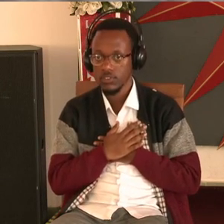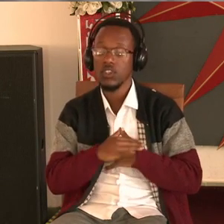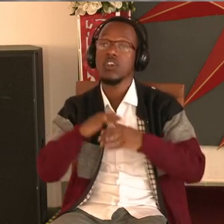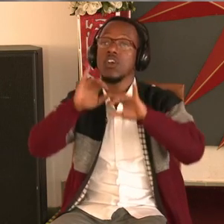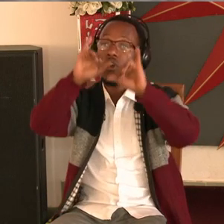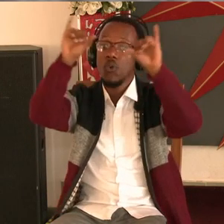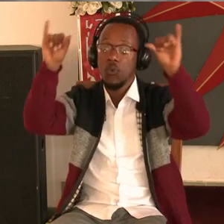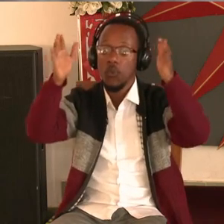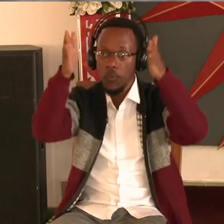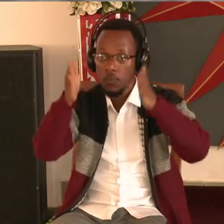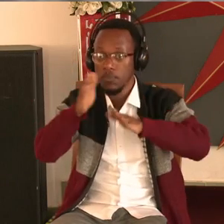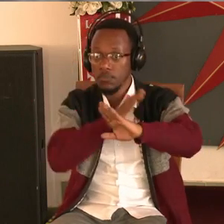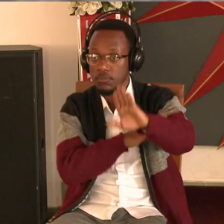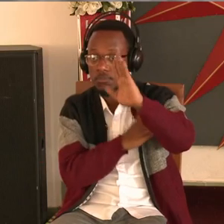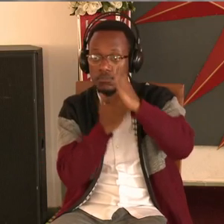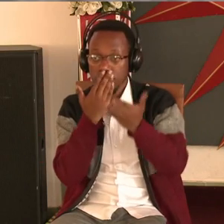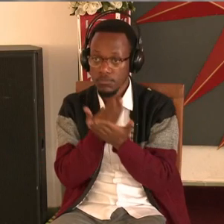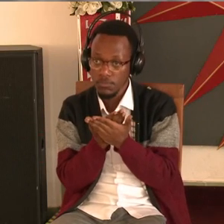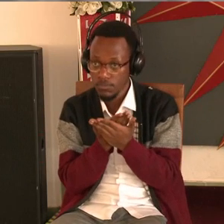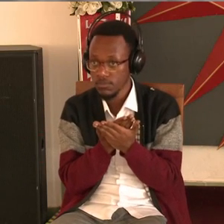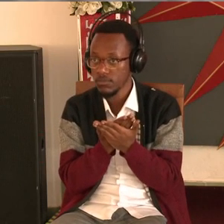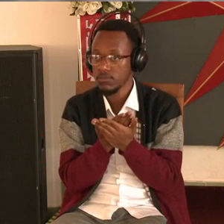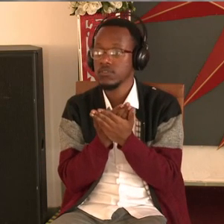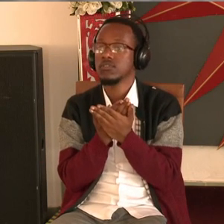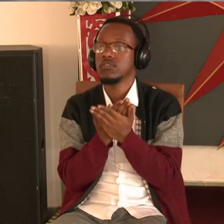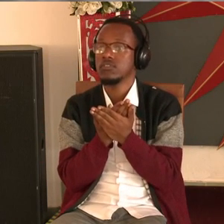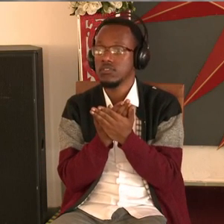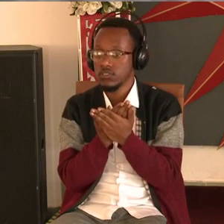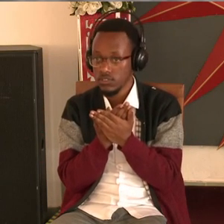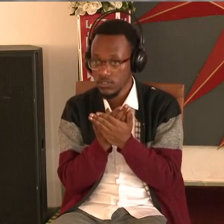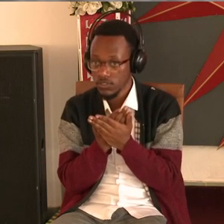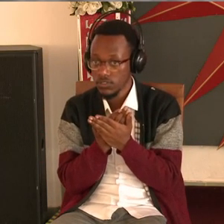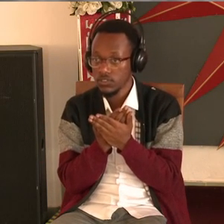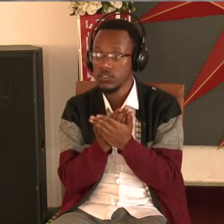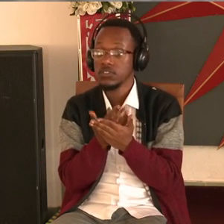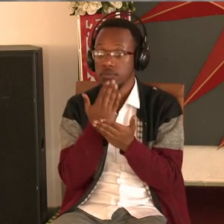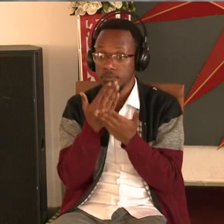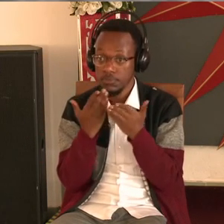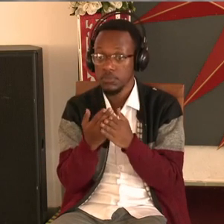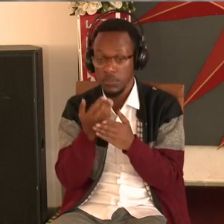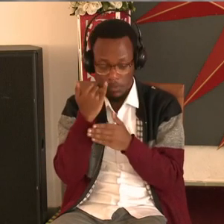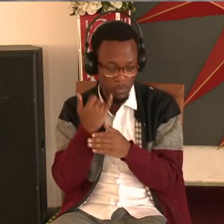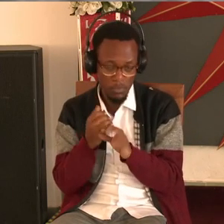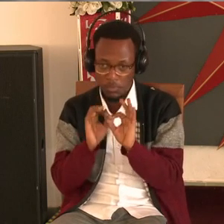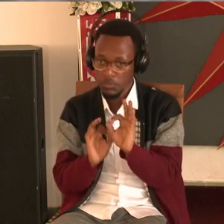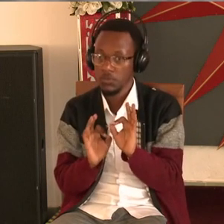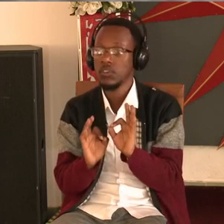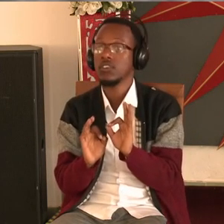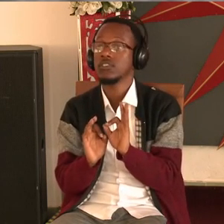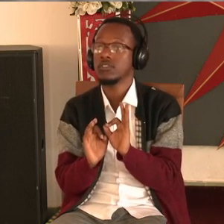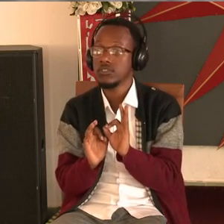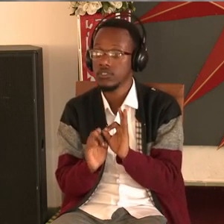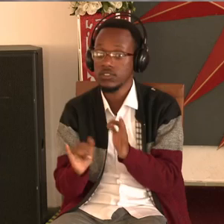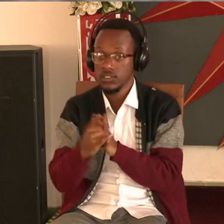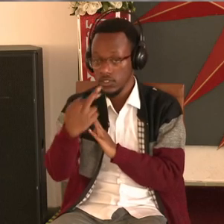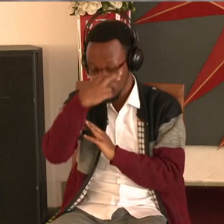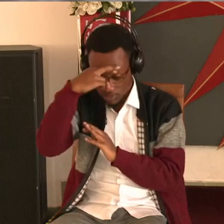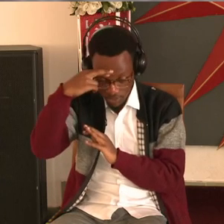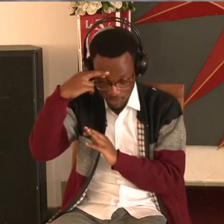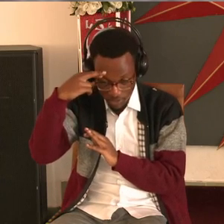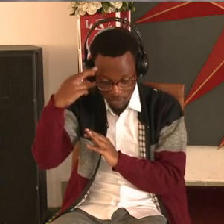bon et sincère. C'est pourquoi il montre aux pécheurs le droit